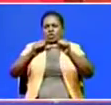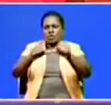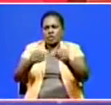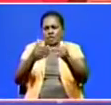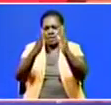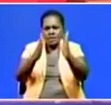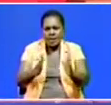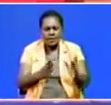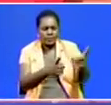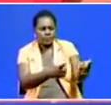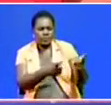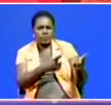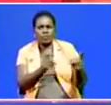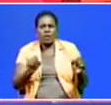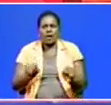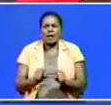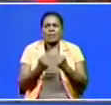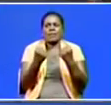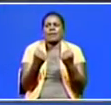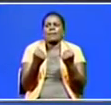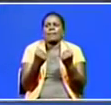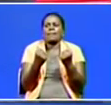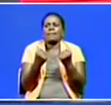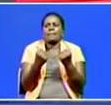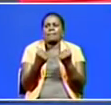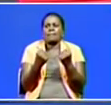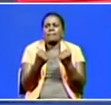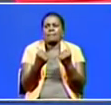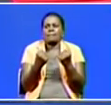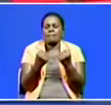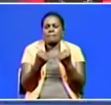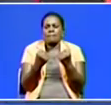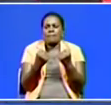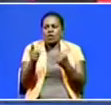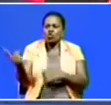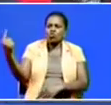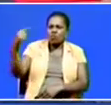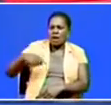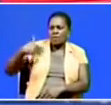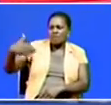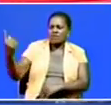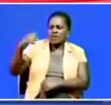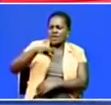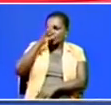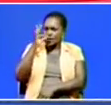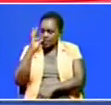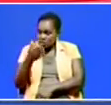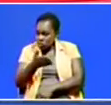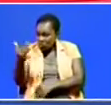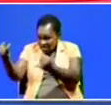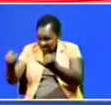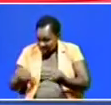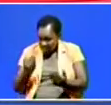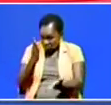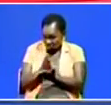huku viongozi wakikashifu kilichojiri. Hawa ndio wamekualika. Na wewe unakuja kila siku Nyeri. Si ninyi mnaalika